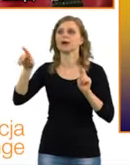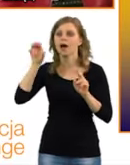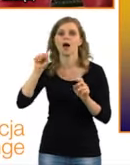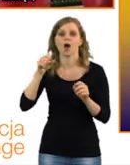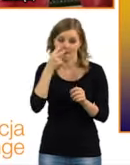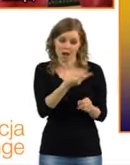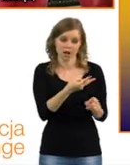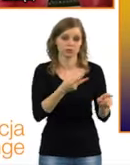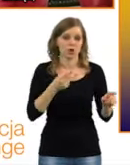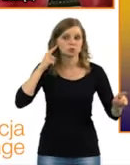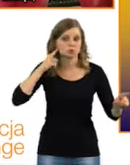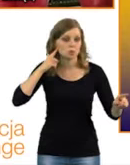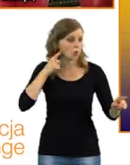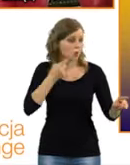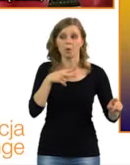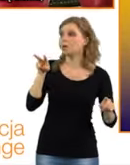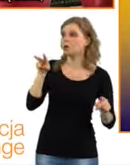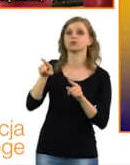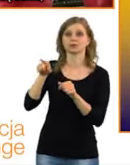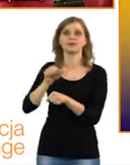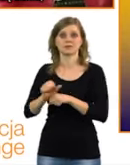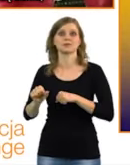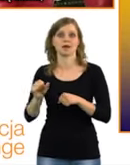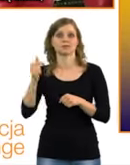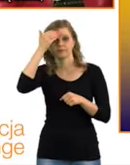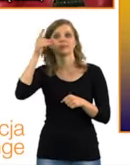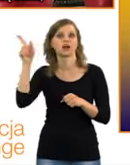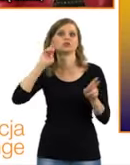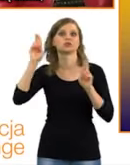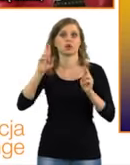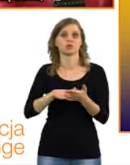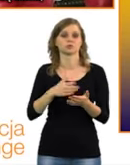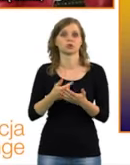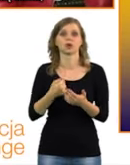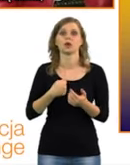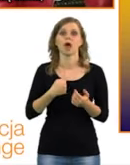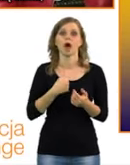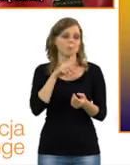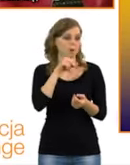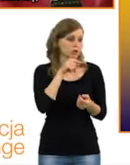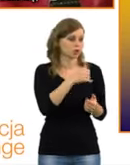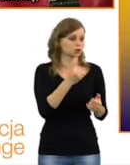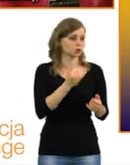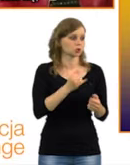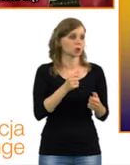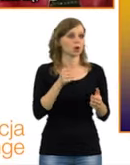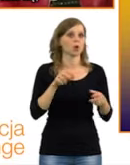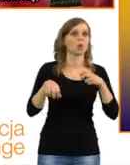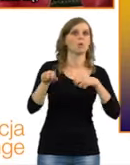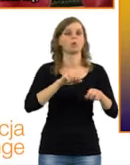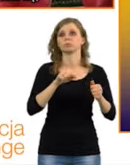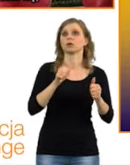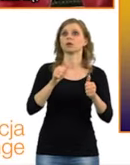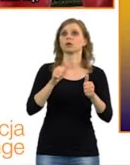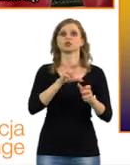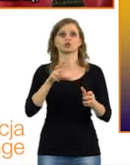obserwujemy, czy zareagowało na ten dźwięk, czy jeśli powiedziałam coś, to nagle przestało się bawić, przestało się poruszać,